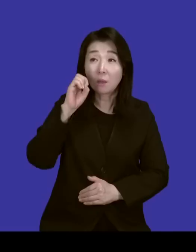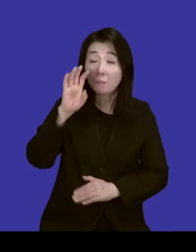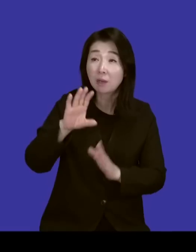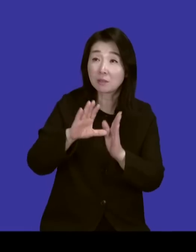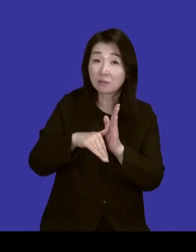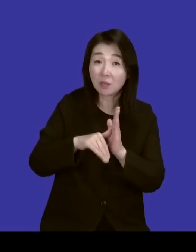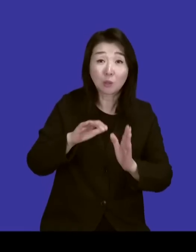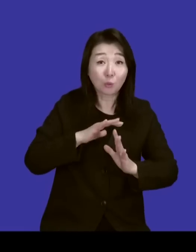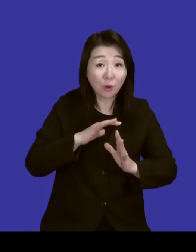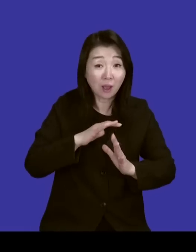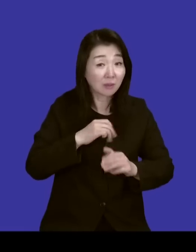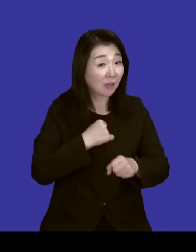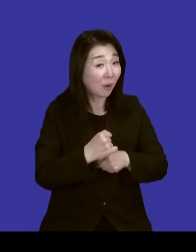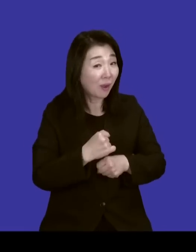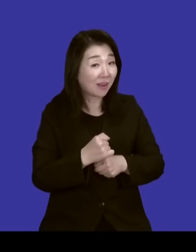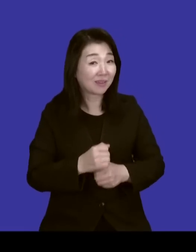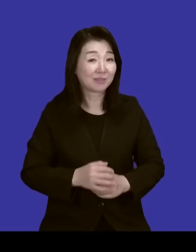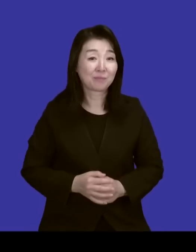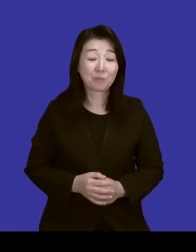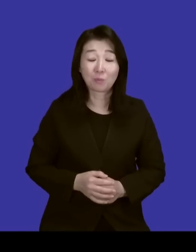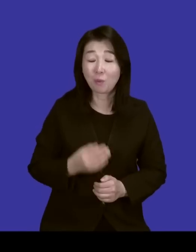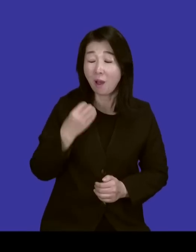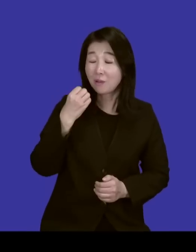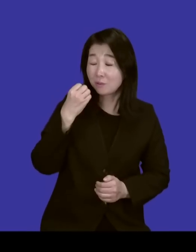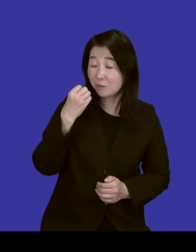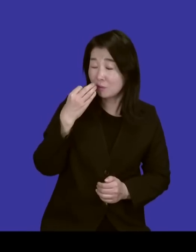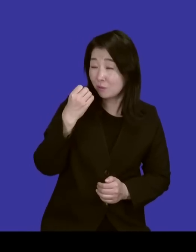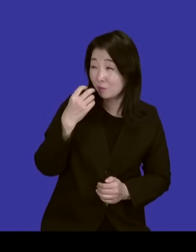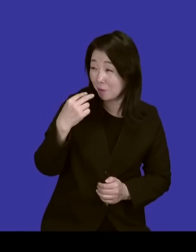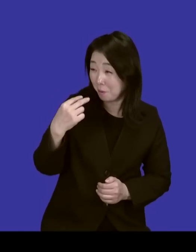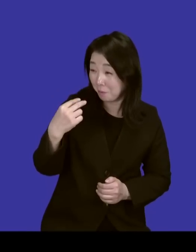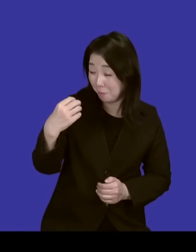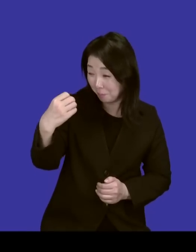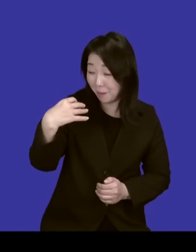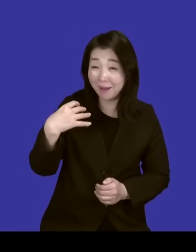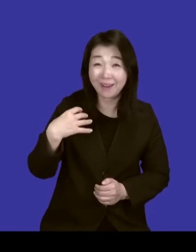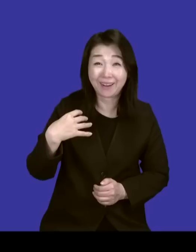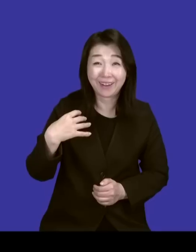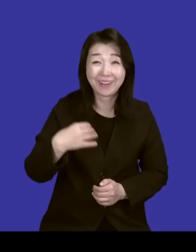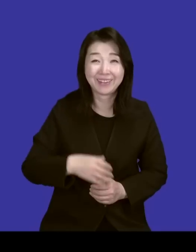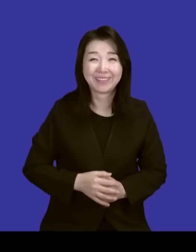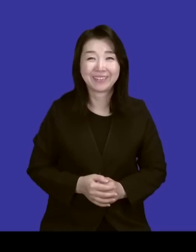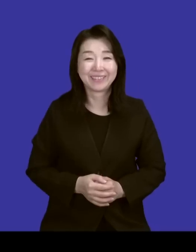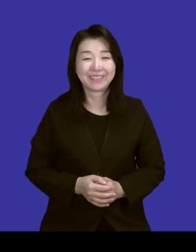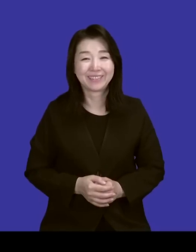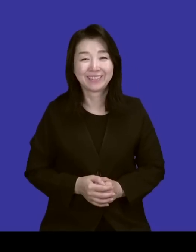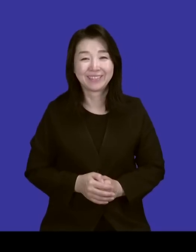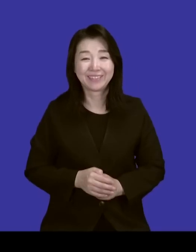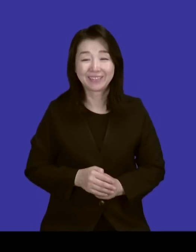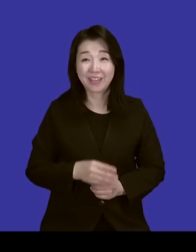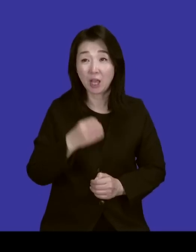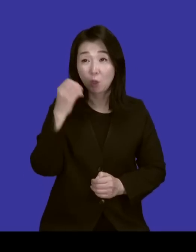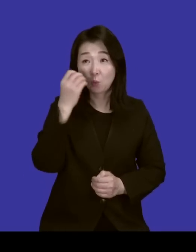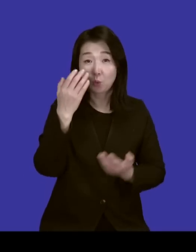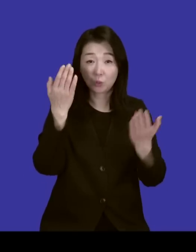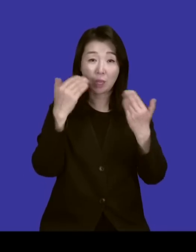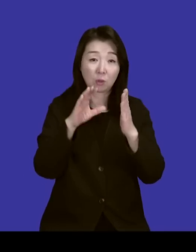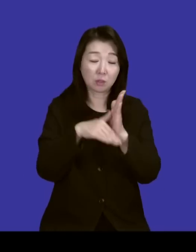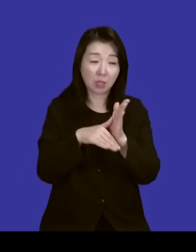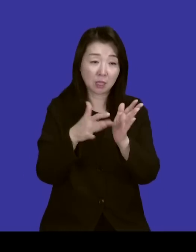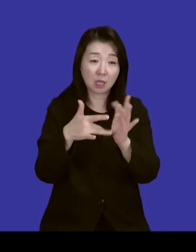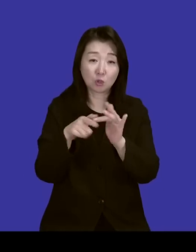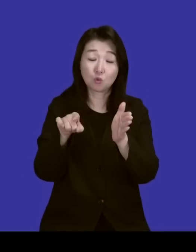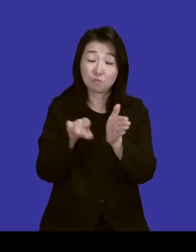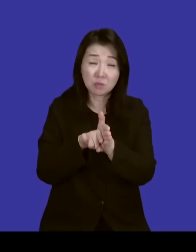놀랐을 것 반응이 같아요. 당황했을 것 주변에서. 같아요. 네, 아주 신기하게 이상하게 생각하고 또 제가 고등학교 때 해도 예수 안 믿고 교회